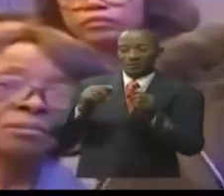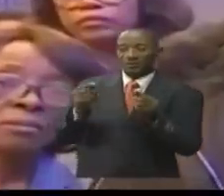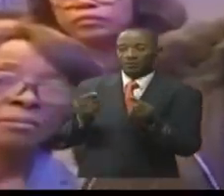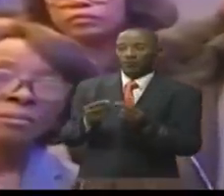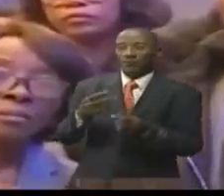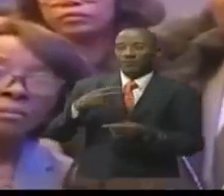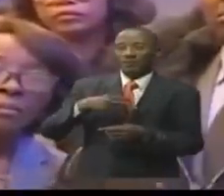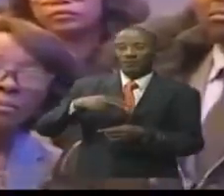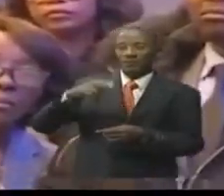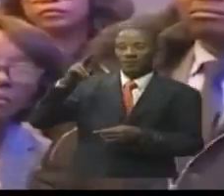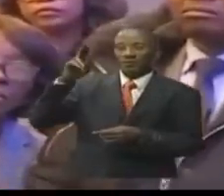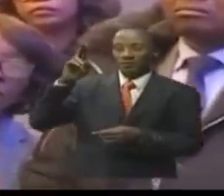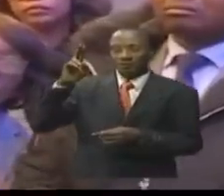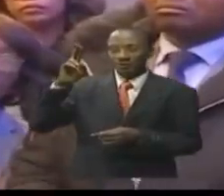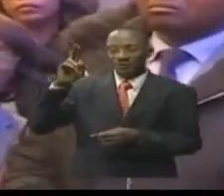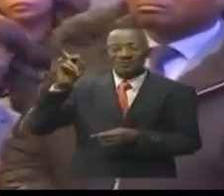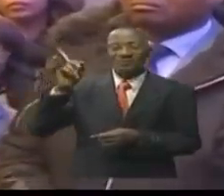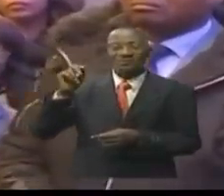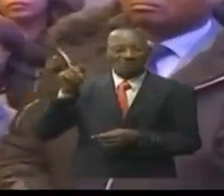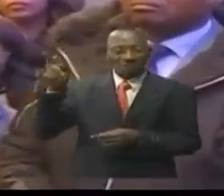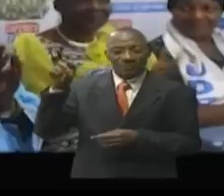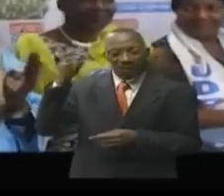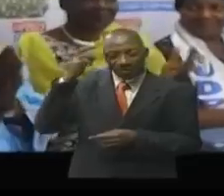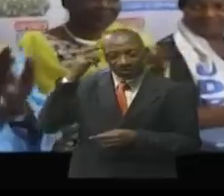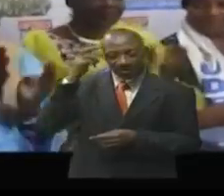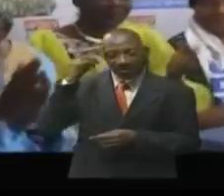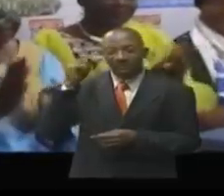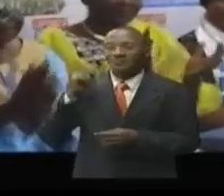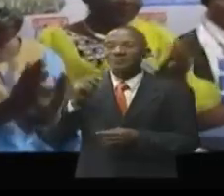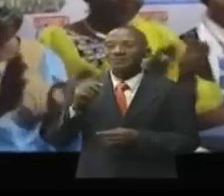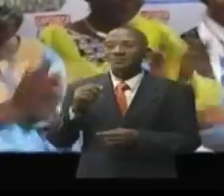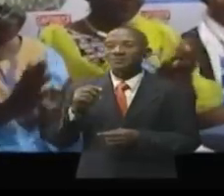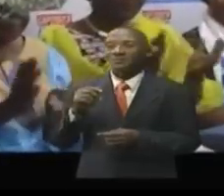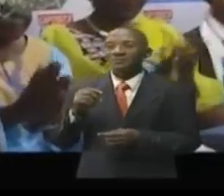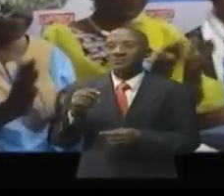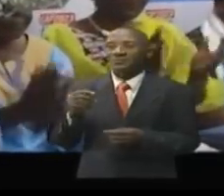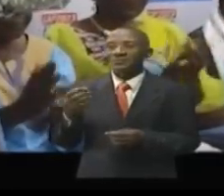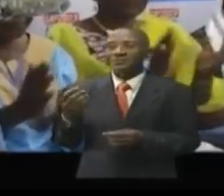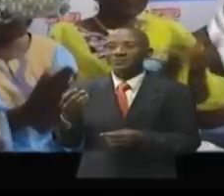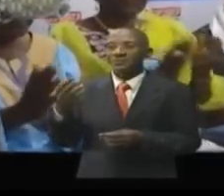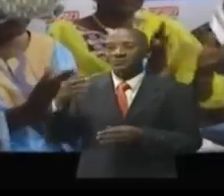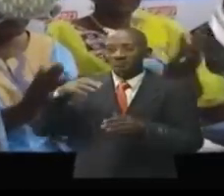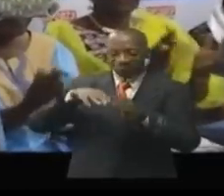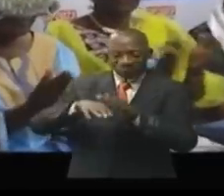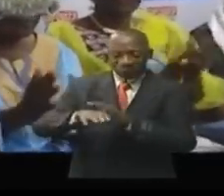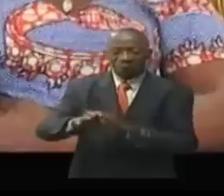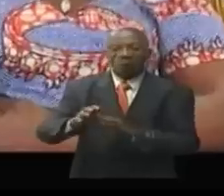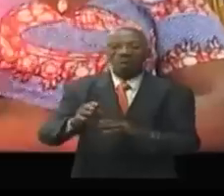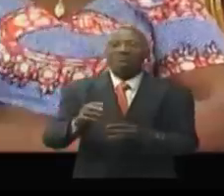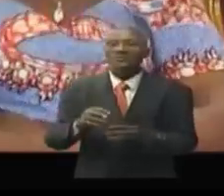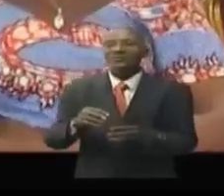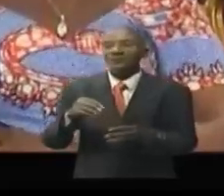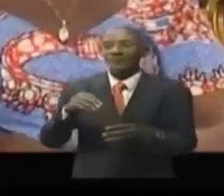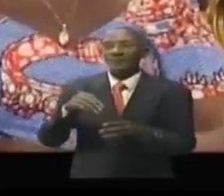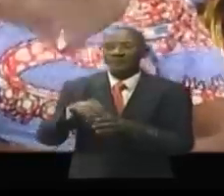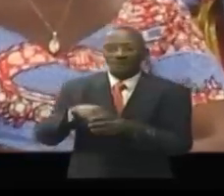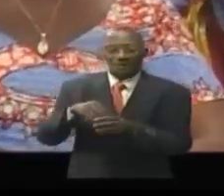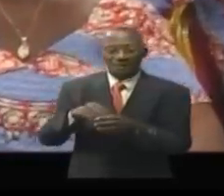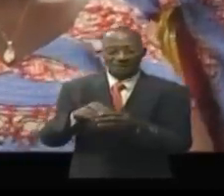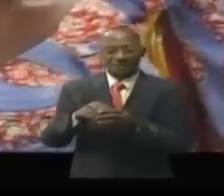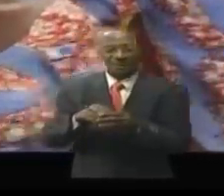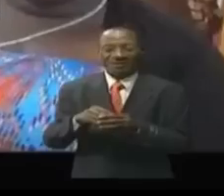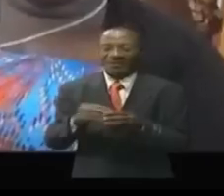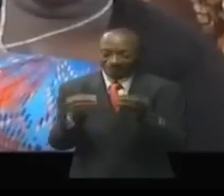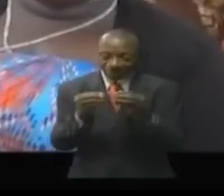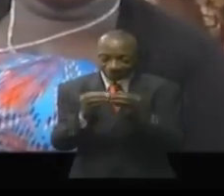Félix-Antoine Tshisekedi et doter les partis d'une majorité parlementaire sous le leadership d'Augustin Kabuya. C'est dans cette optique que la Ligue